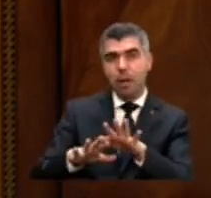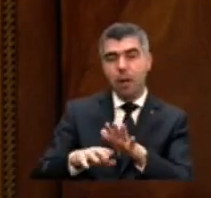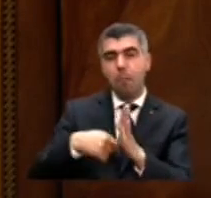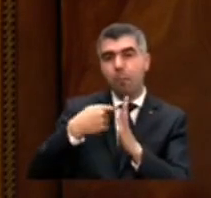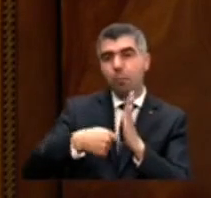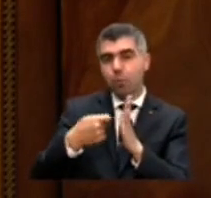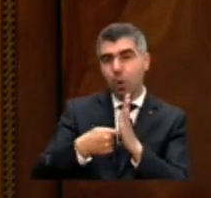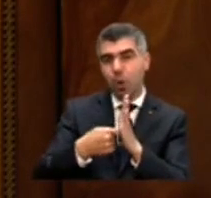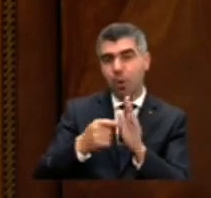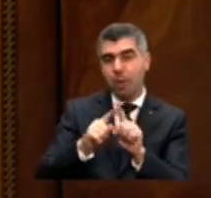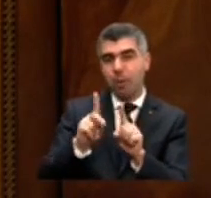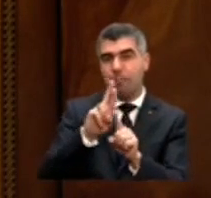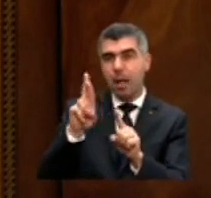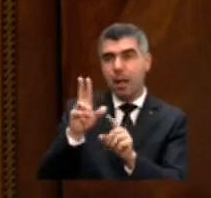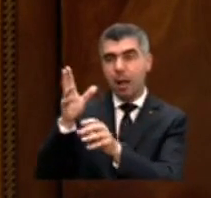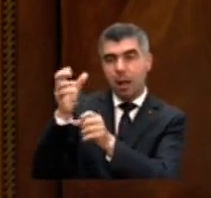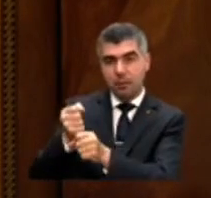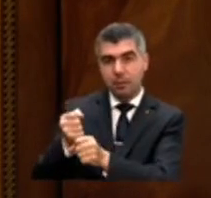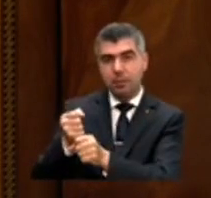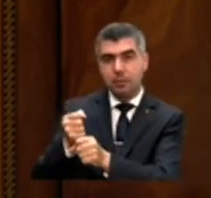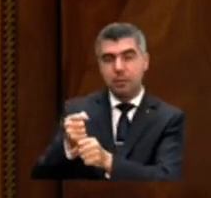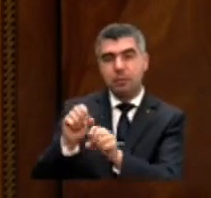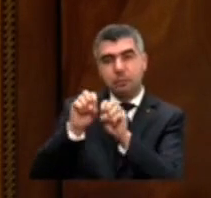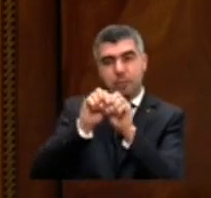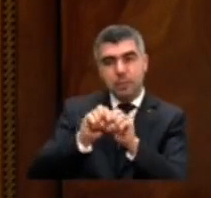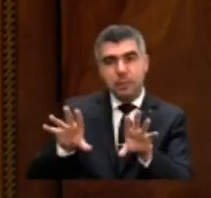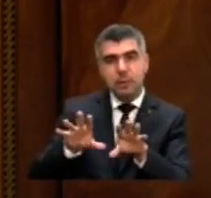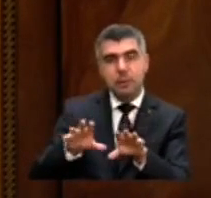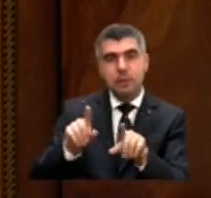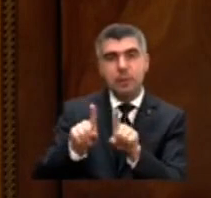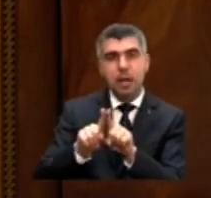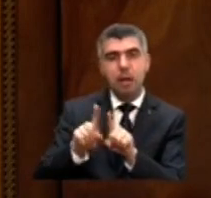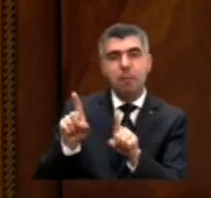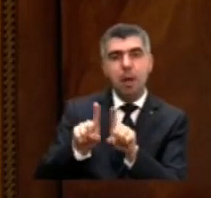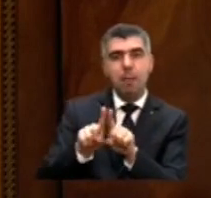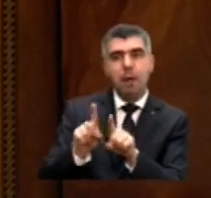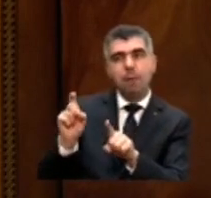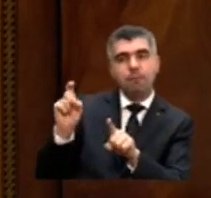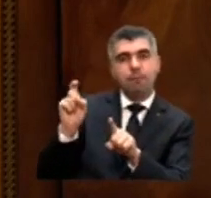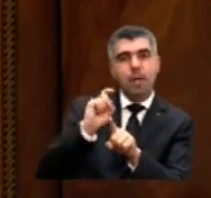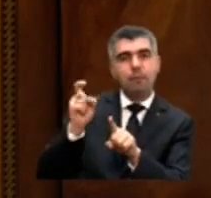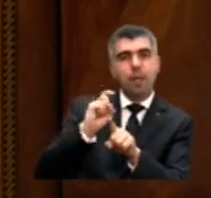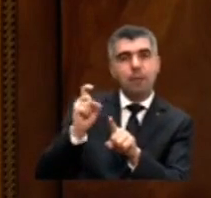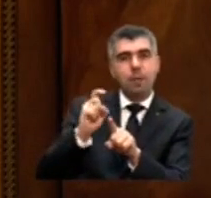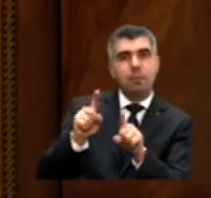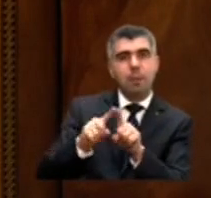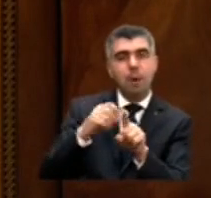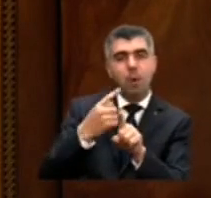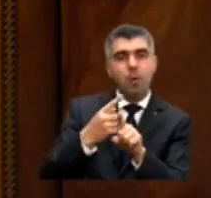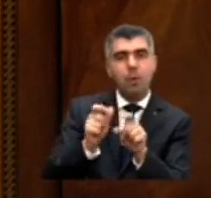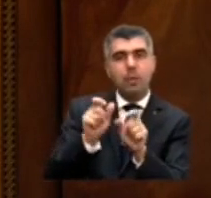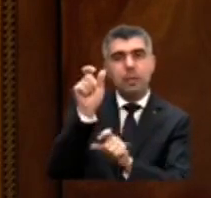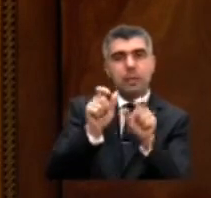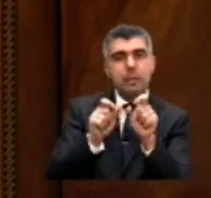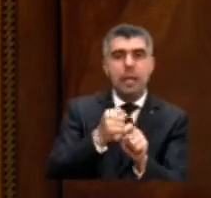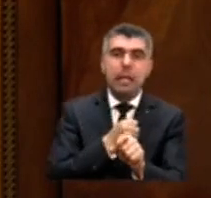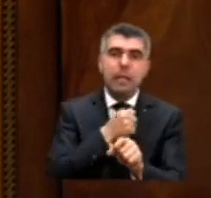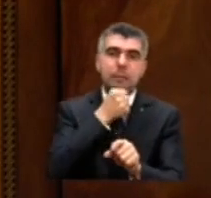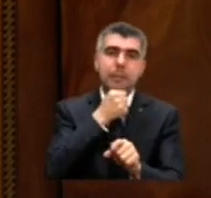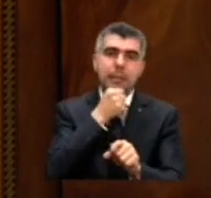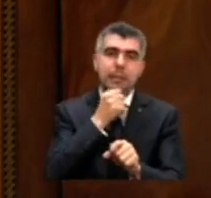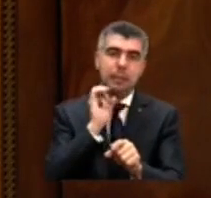الملكي لتعميم الحماية الاجتماعية دخلا قارا كحد أدنى لحفظ كرامة كبار السن